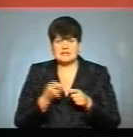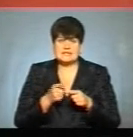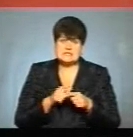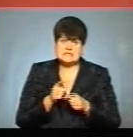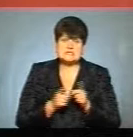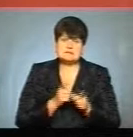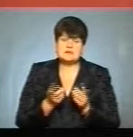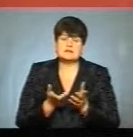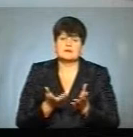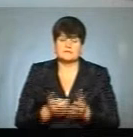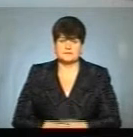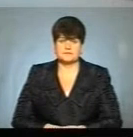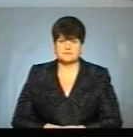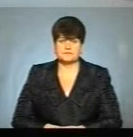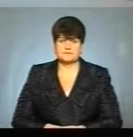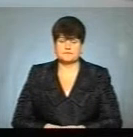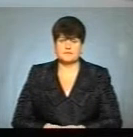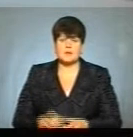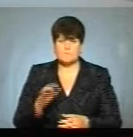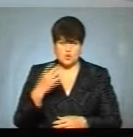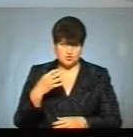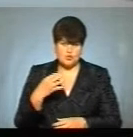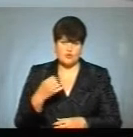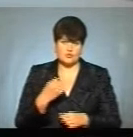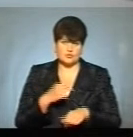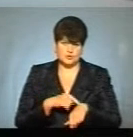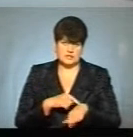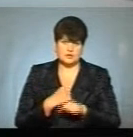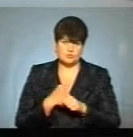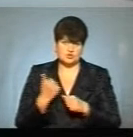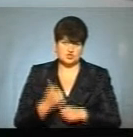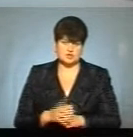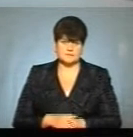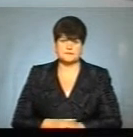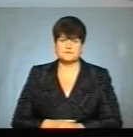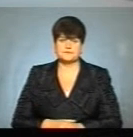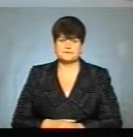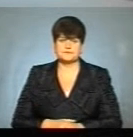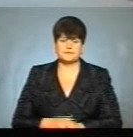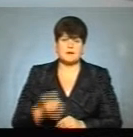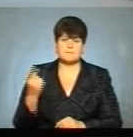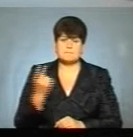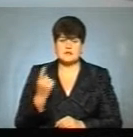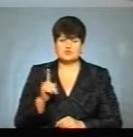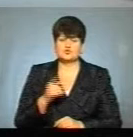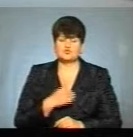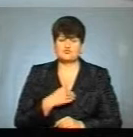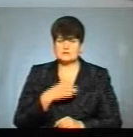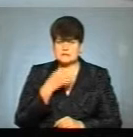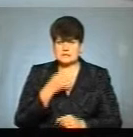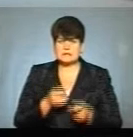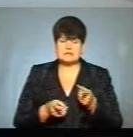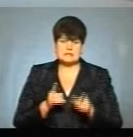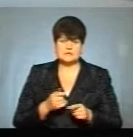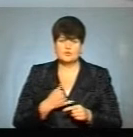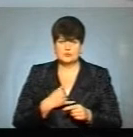зміни і в якій частині? Зокрема, і про 40 годин, і робочий тиждень. Перше, що хочу сказати, дійсно, у